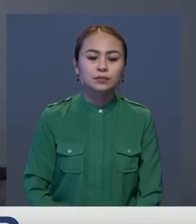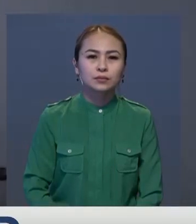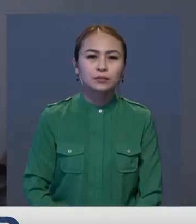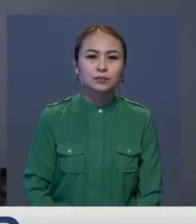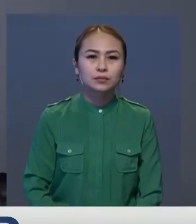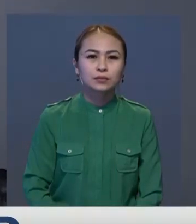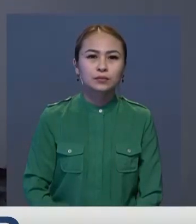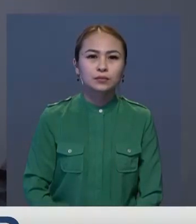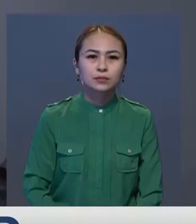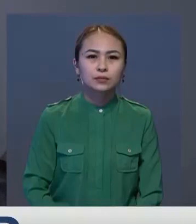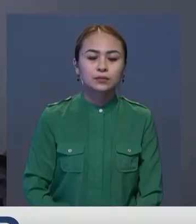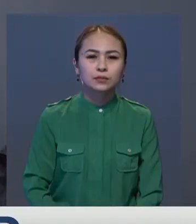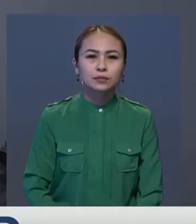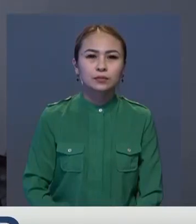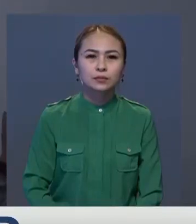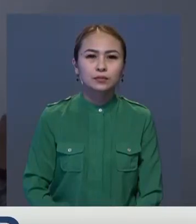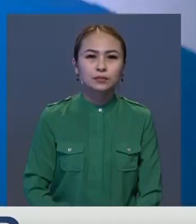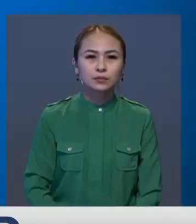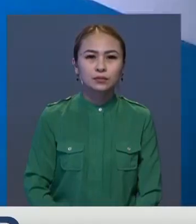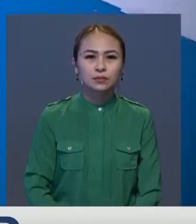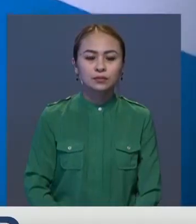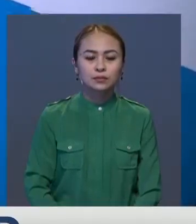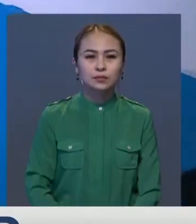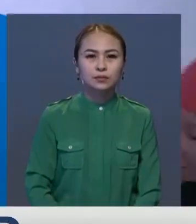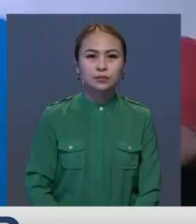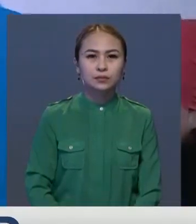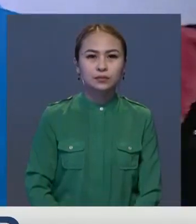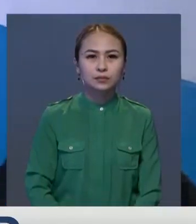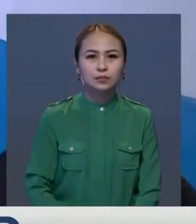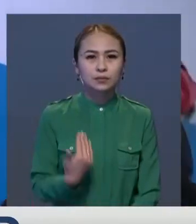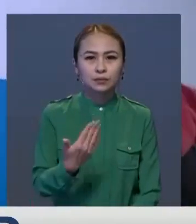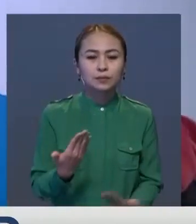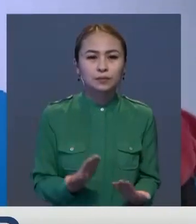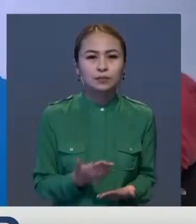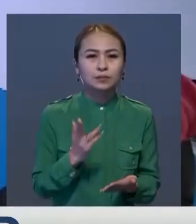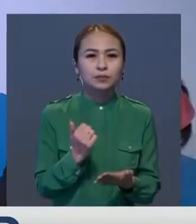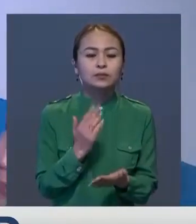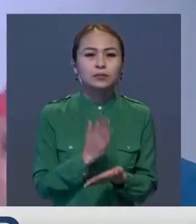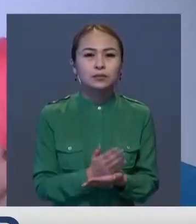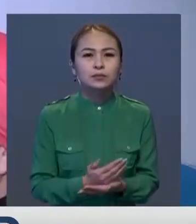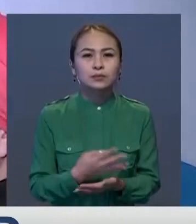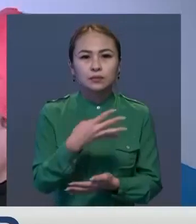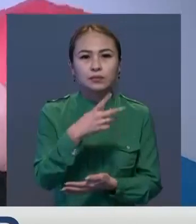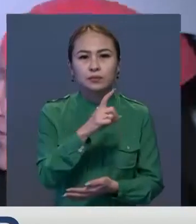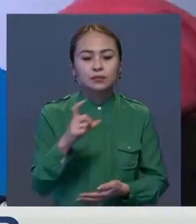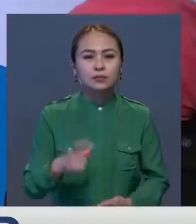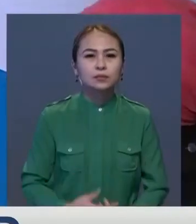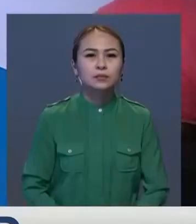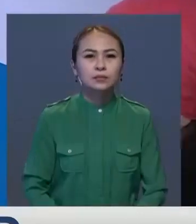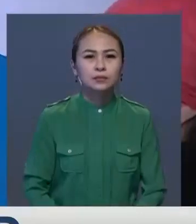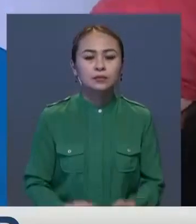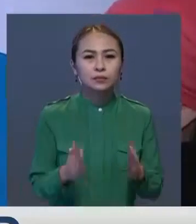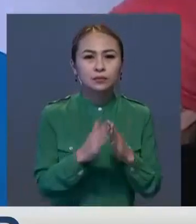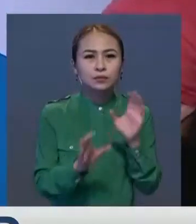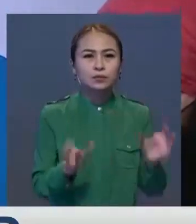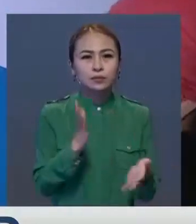Оны қазір мамандарды жібереміз. Түнде 12-лерден ма келді өте өте өте. Осы подъездің тұрғынсыз ба? Ақай таштырасыз? 4-ші тұрды. 4-ші тұрды. Үйлеріңізде